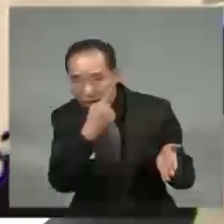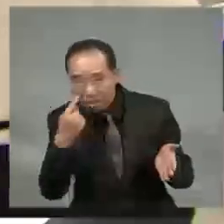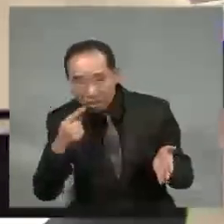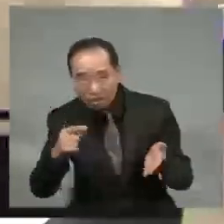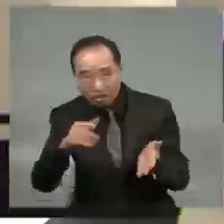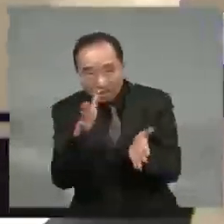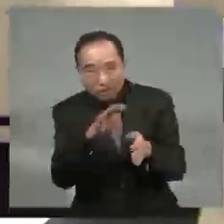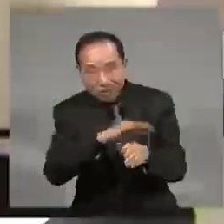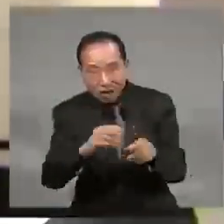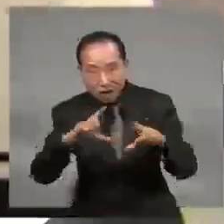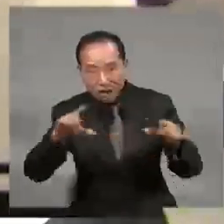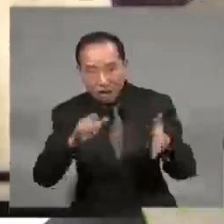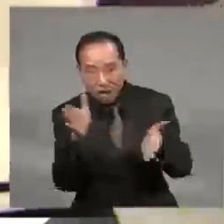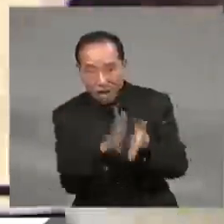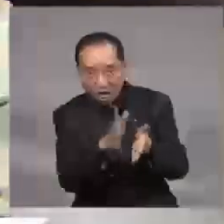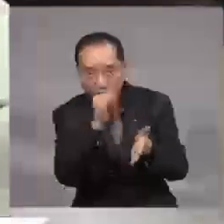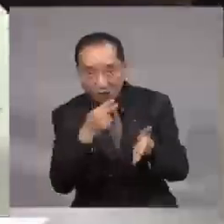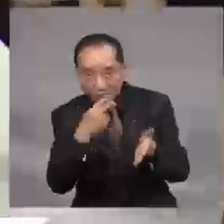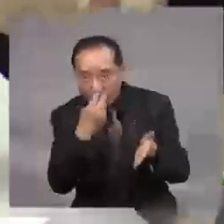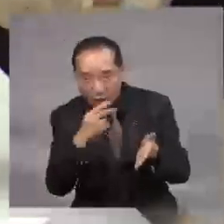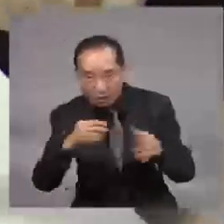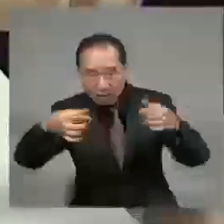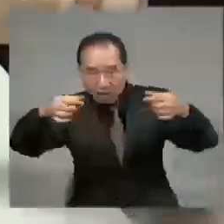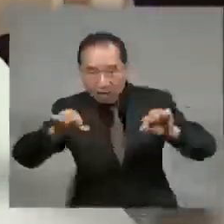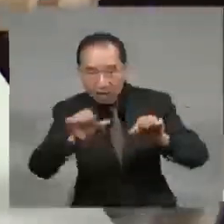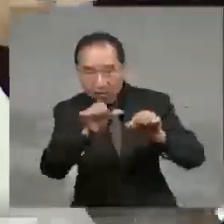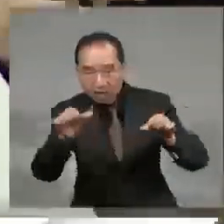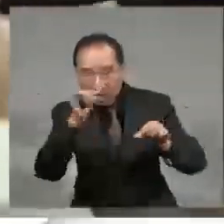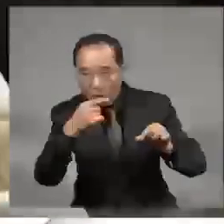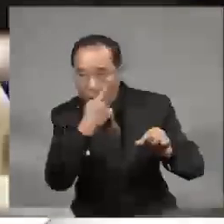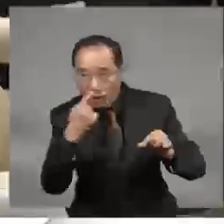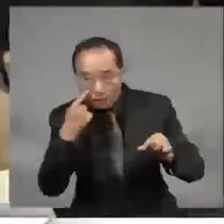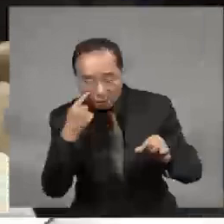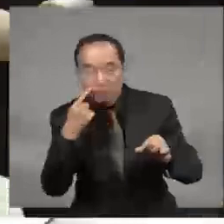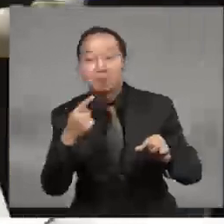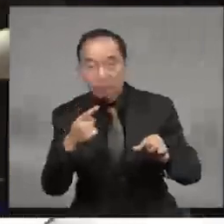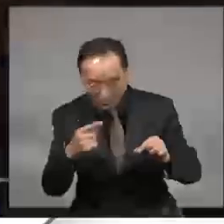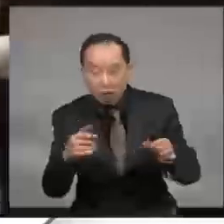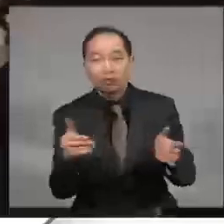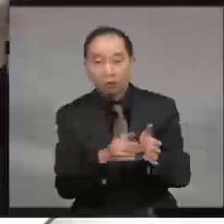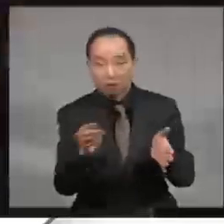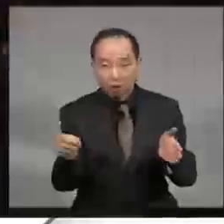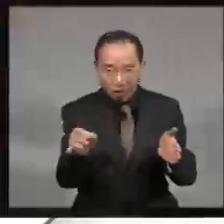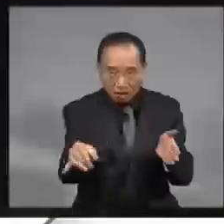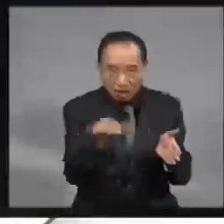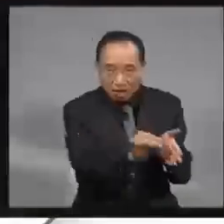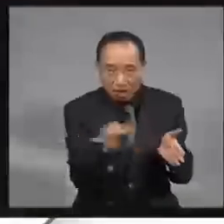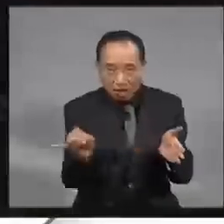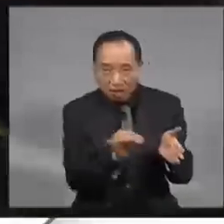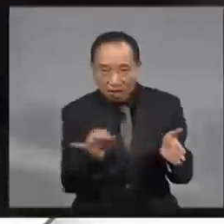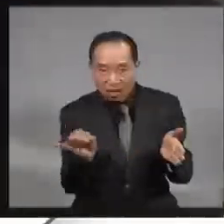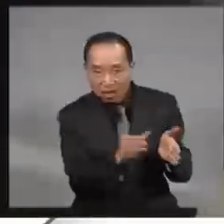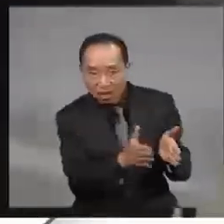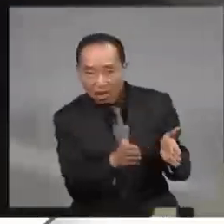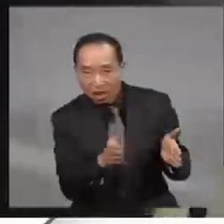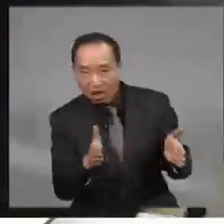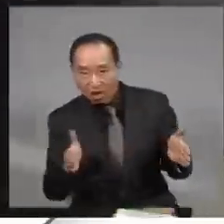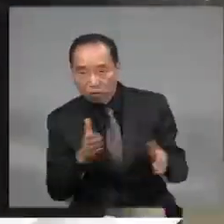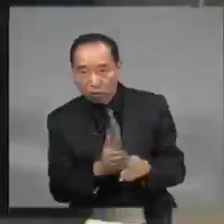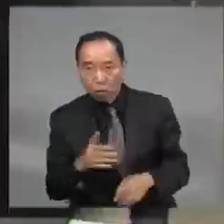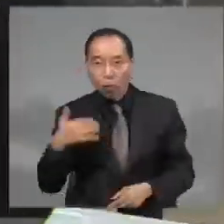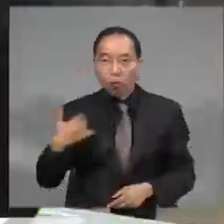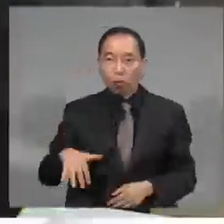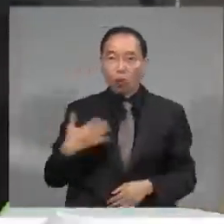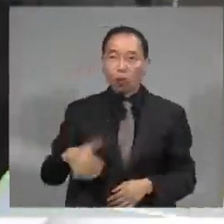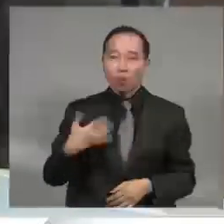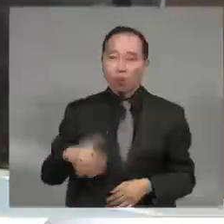같습니다. 네. 야, 이렇게 실시간으로 지켜보니까 이게 정말 예, 보통 일이 아닌 것 같습니다. 네. 지금도 정말 많이